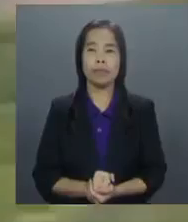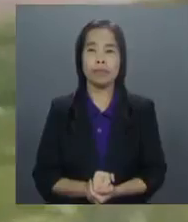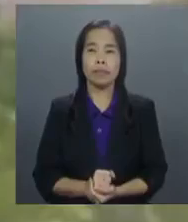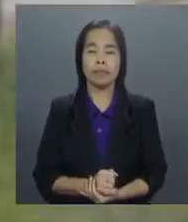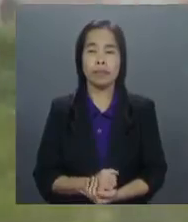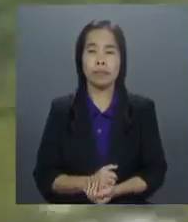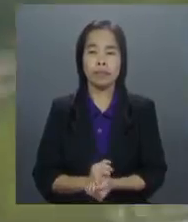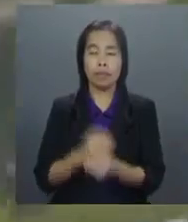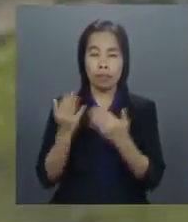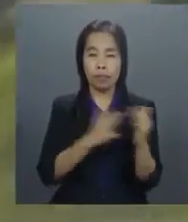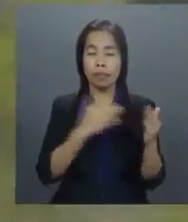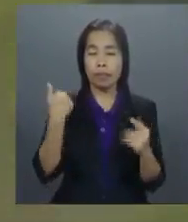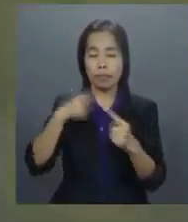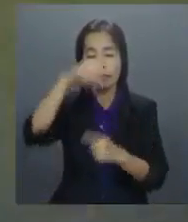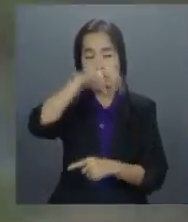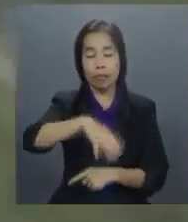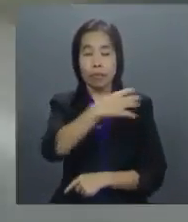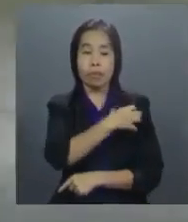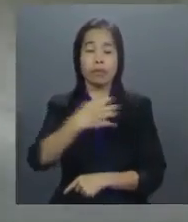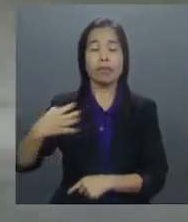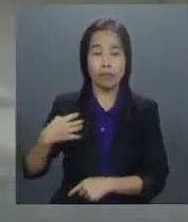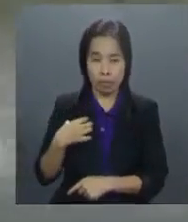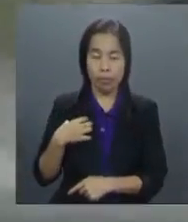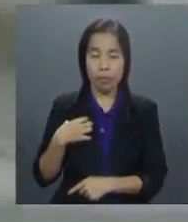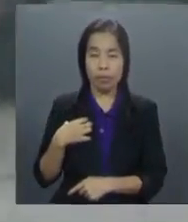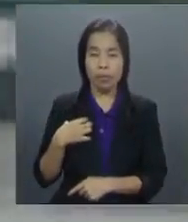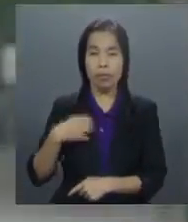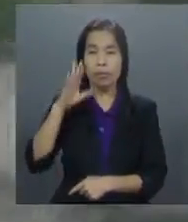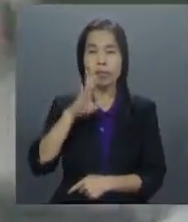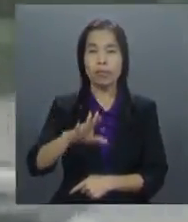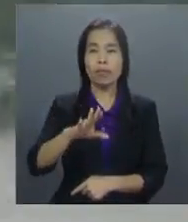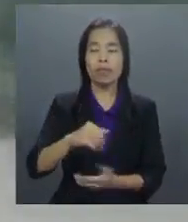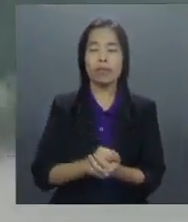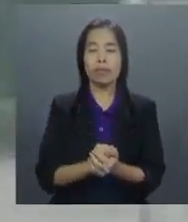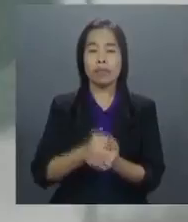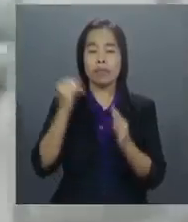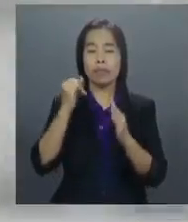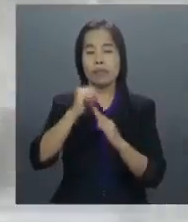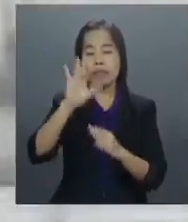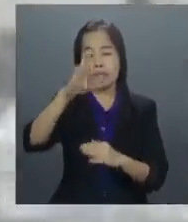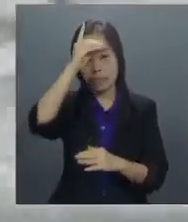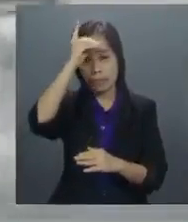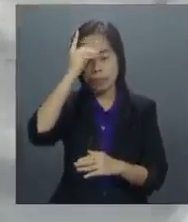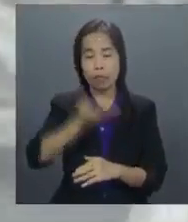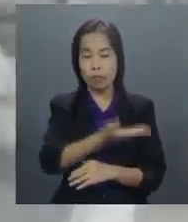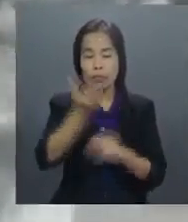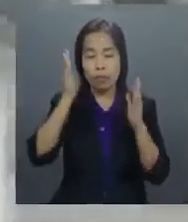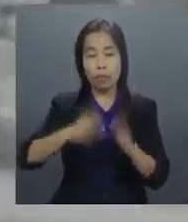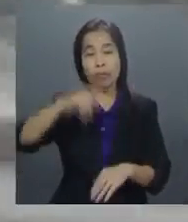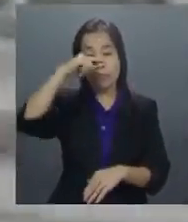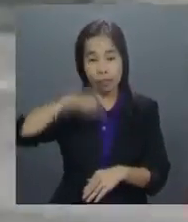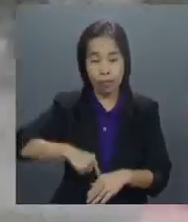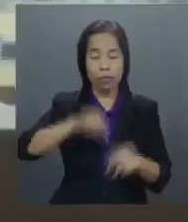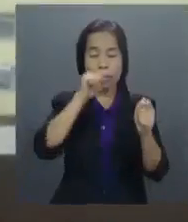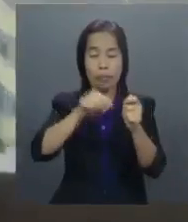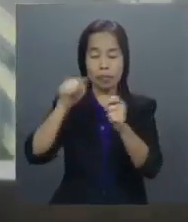ขณะที่สถานเอกอัครราชทูตณกรุงเบอร์ลินและสถานกงสุลใหญ่ณนครแฟรงเฟิร์ตขอให้ชาวไทยในเมืองมิวนิกและเมืองใกล้เคีย